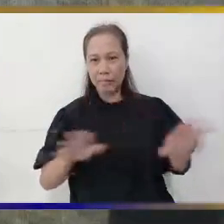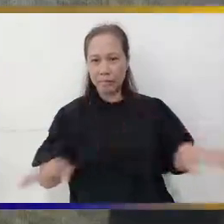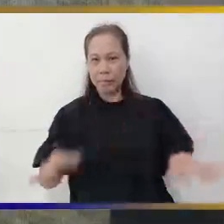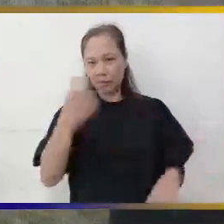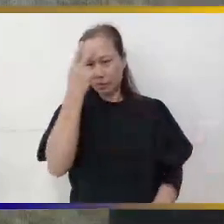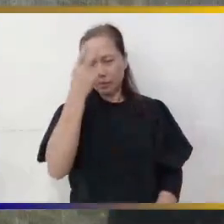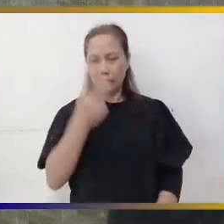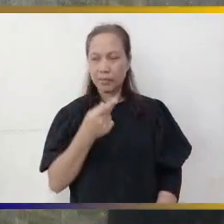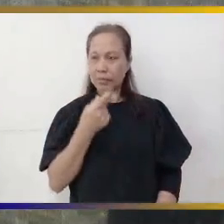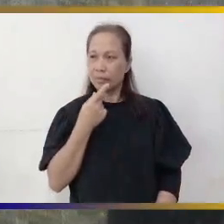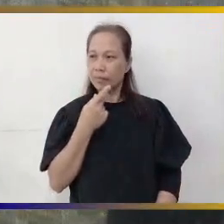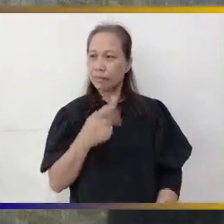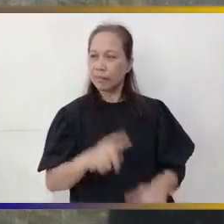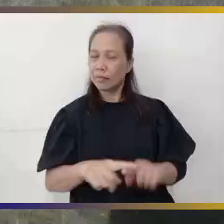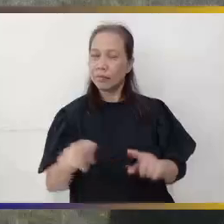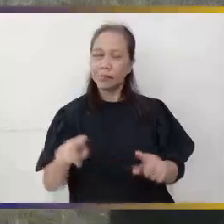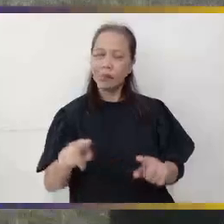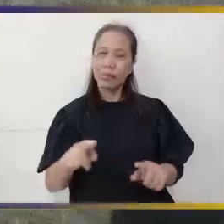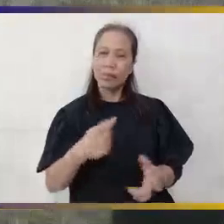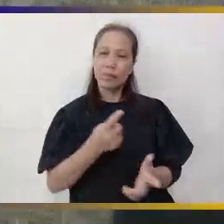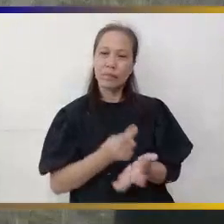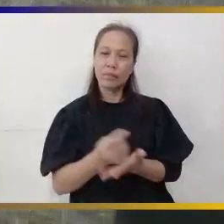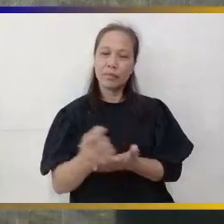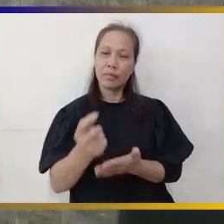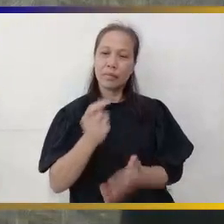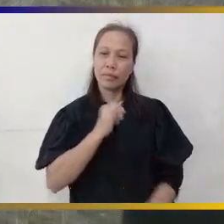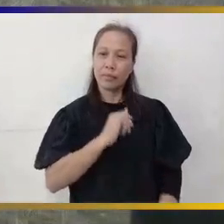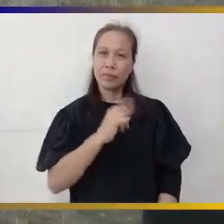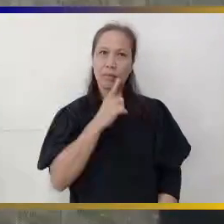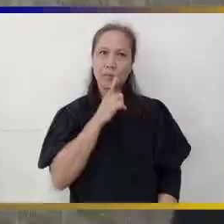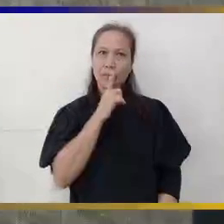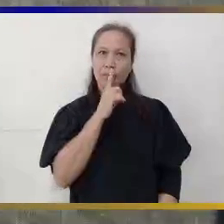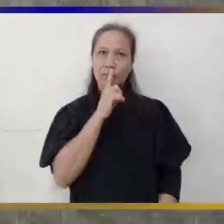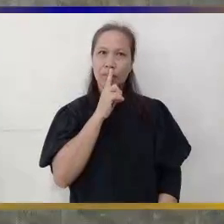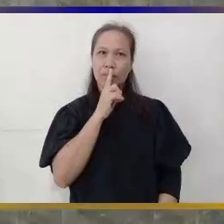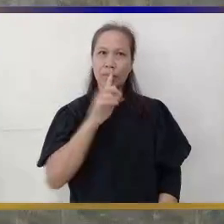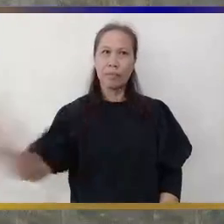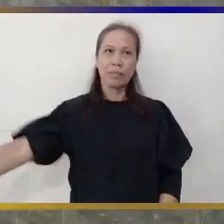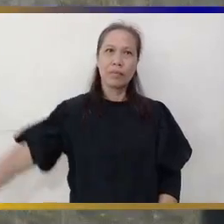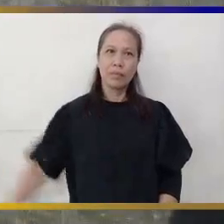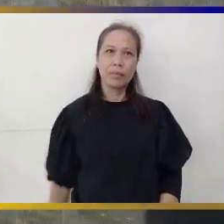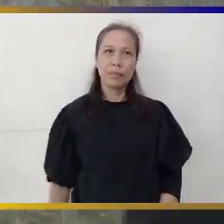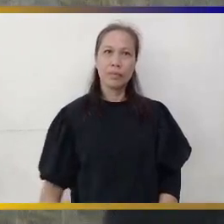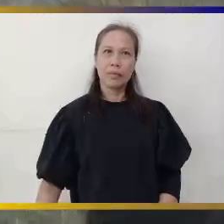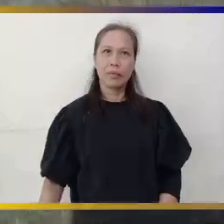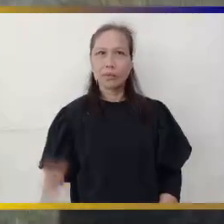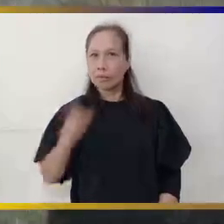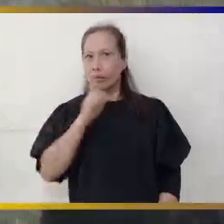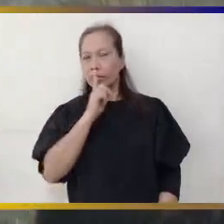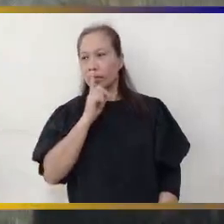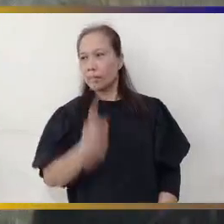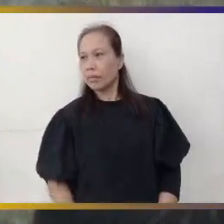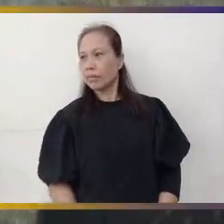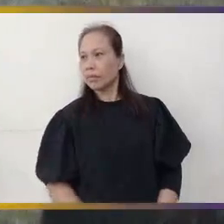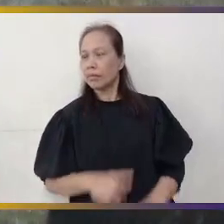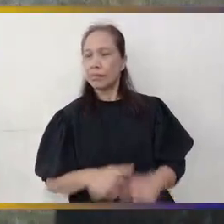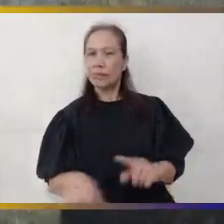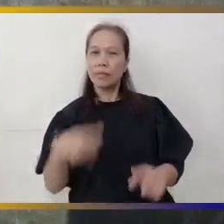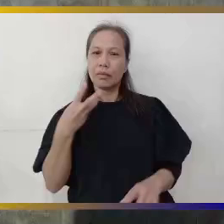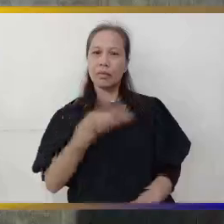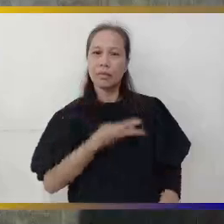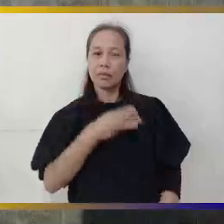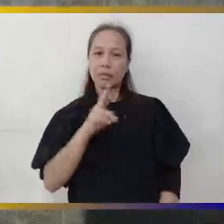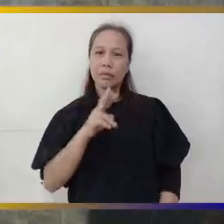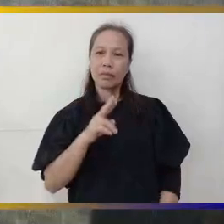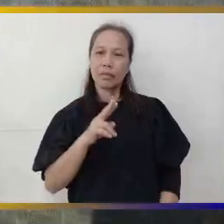ninyo Pero ang totoo po niya talaga dapat Nandidito tayo nakatayo uupo rito na kilala natin ang